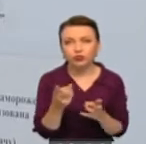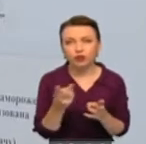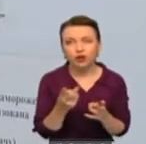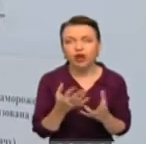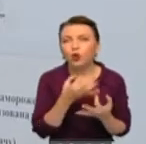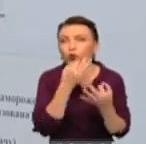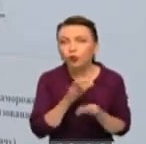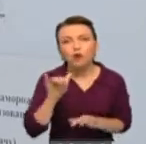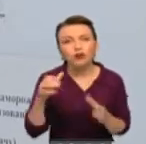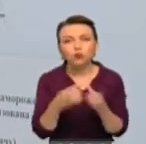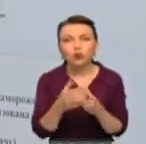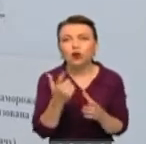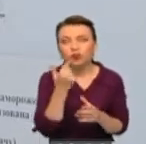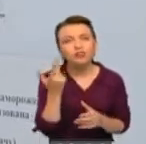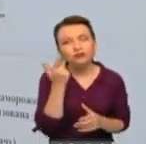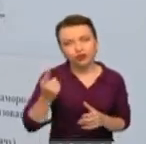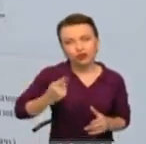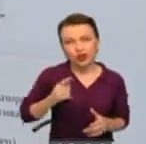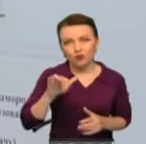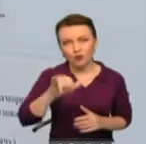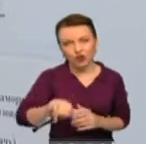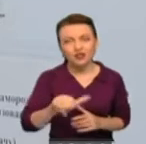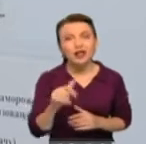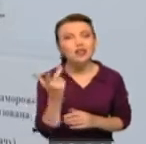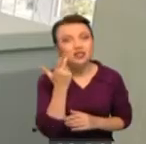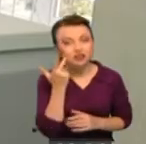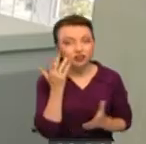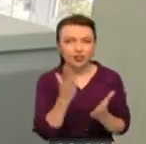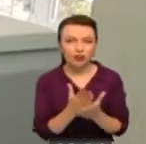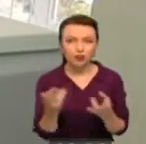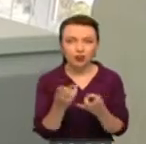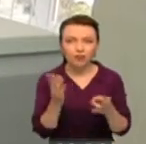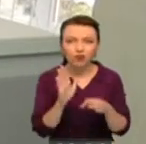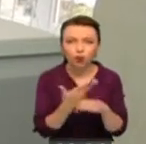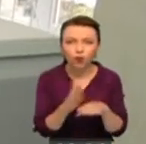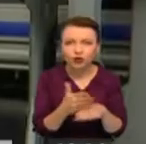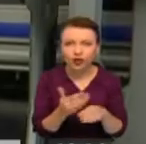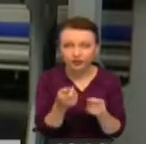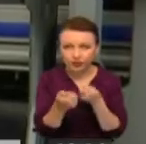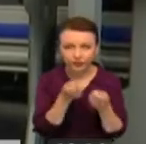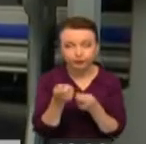крові ви би не були, ми вас завжди чекаємо. Є завжди потреба в компонентах. А в столичному